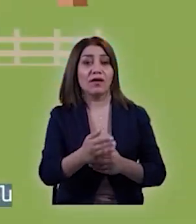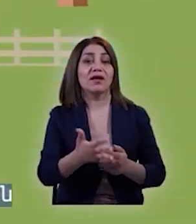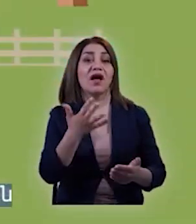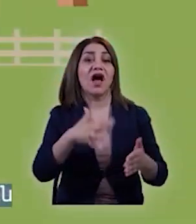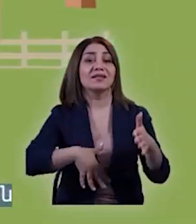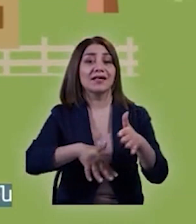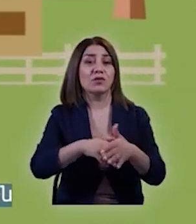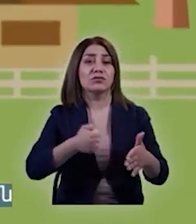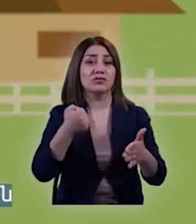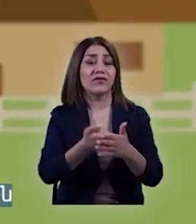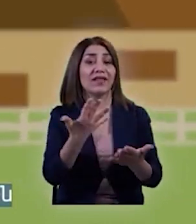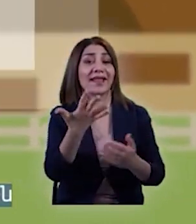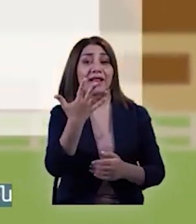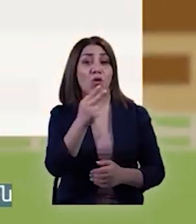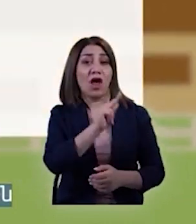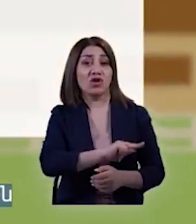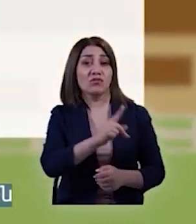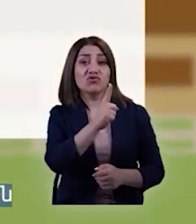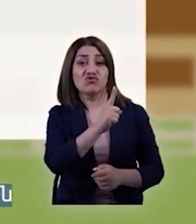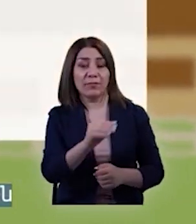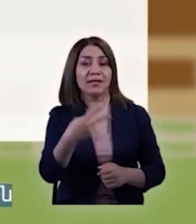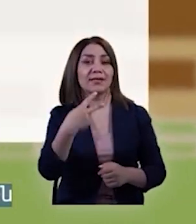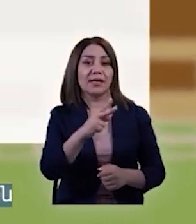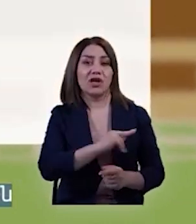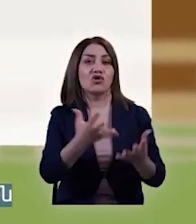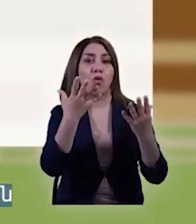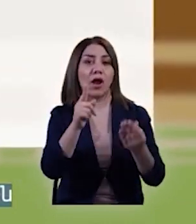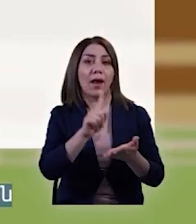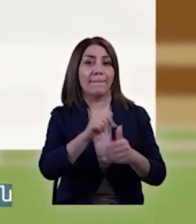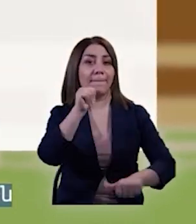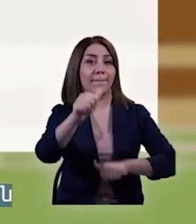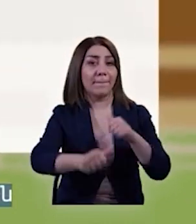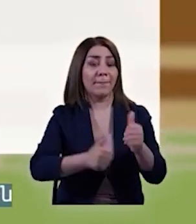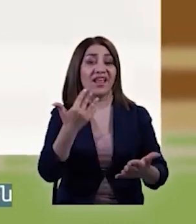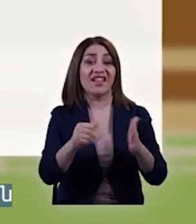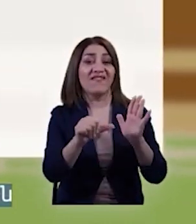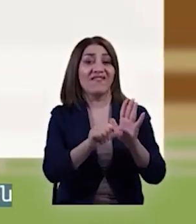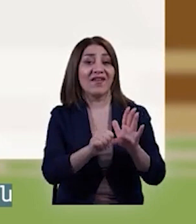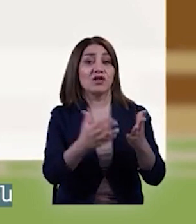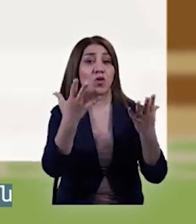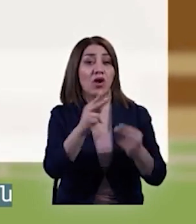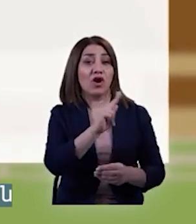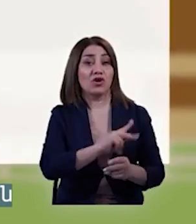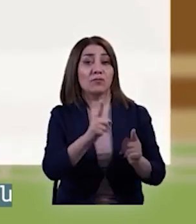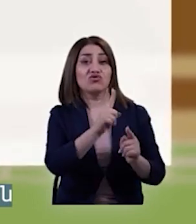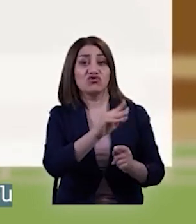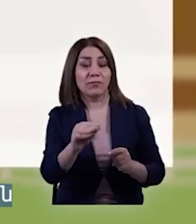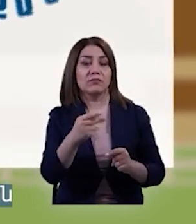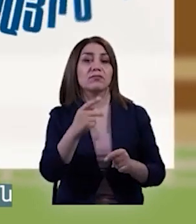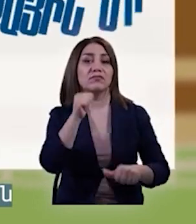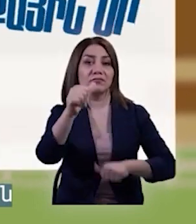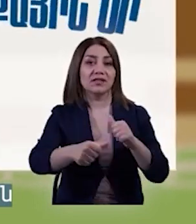Ամենամյա նվազագույն արձակուրդի տևողությունը հնգորյա աշխատանքային շաբաթվա դեպքում 20 աշխատանքային օր է, իսկ 6-օրյա աշխատանքային շաբաթվա